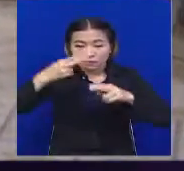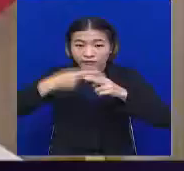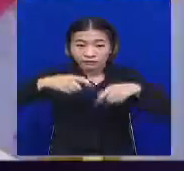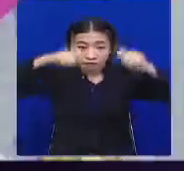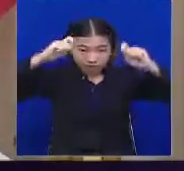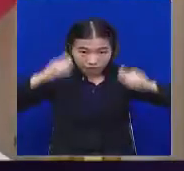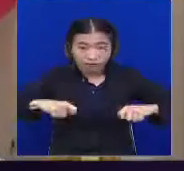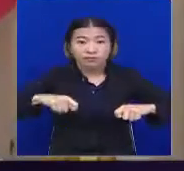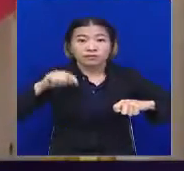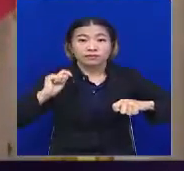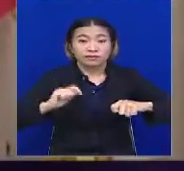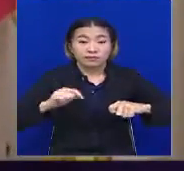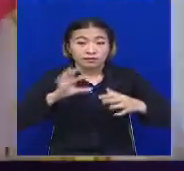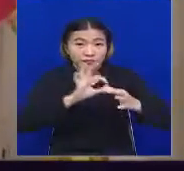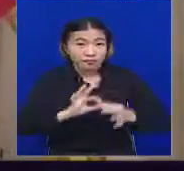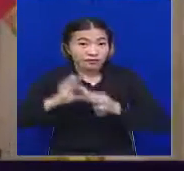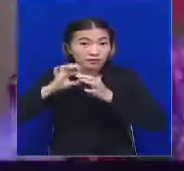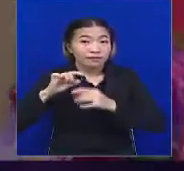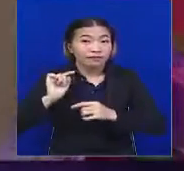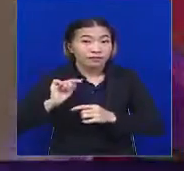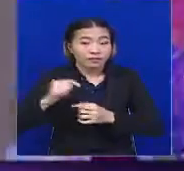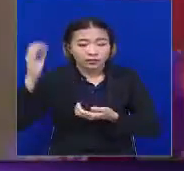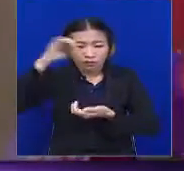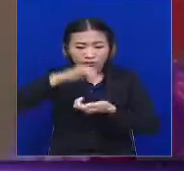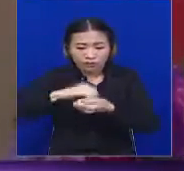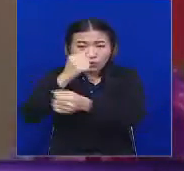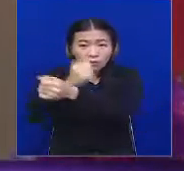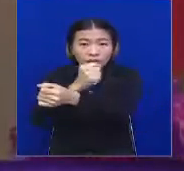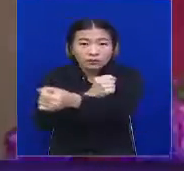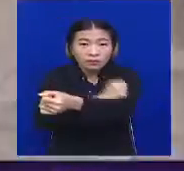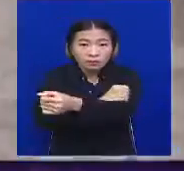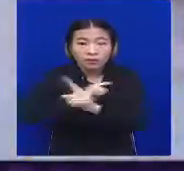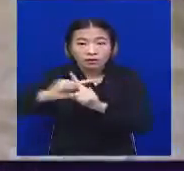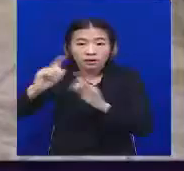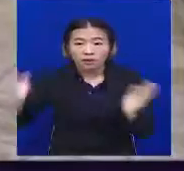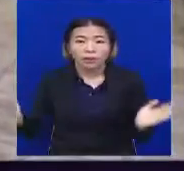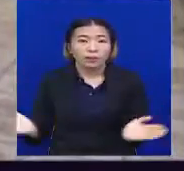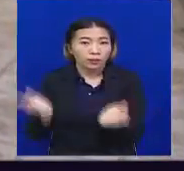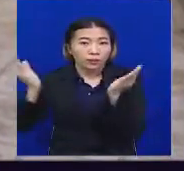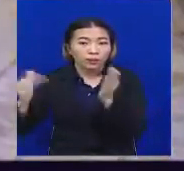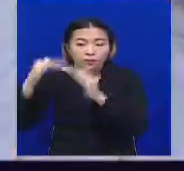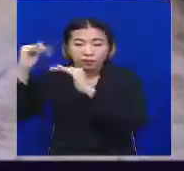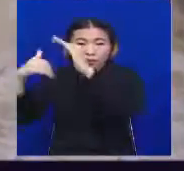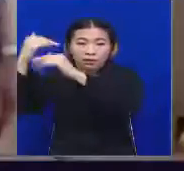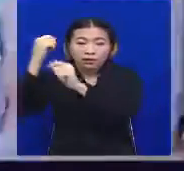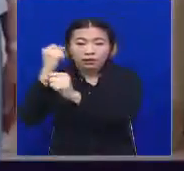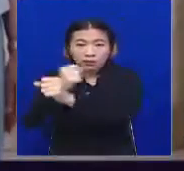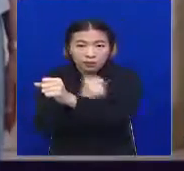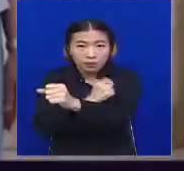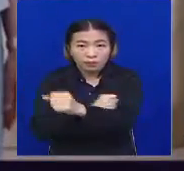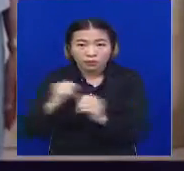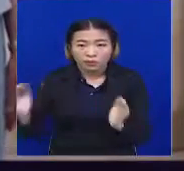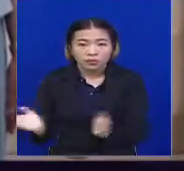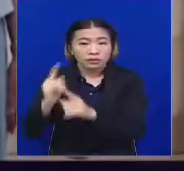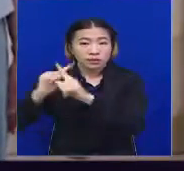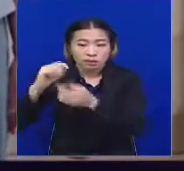งในบันทึกความเข้าใจว่าด้วยความร่วมมือด้านแรงงานเพื่อส่งเสริมการพัฒนาฝีมือแรงงานการจ้างแรงงานการคุ้ม